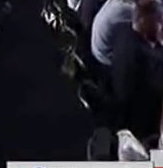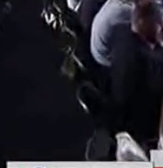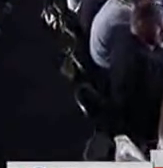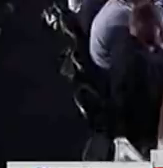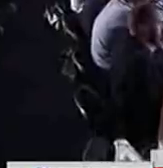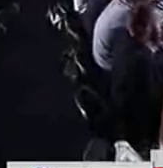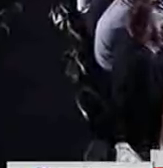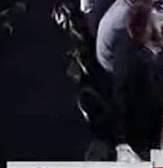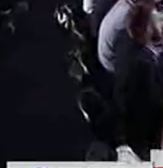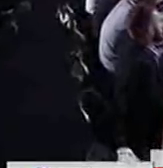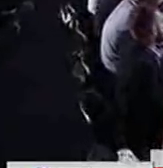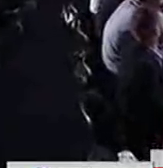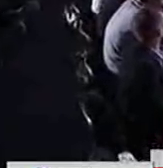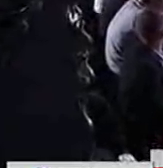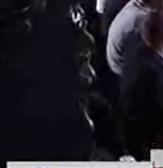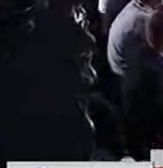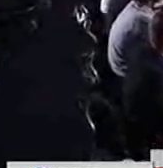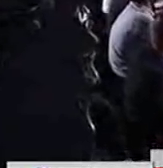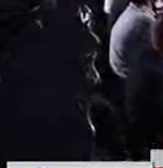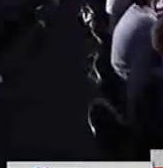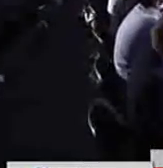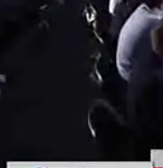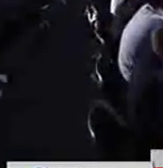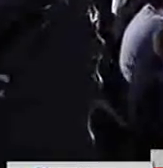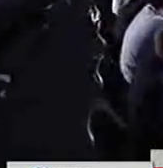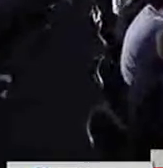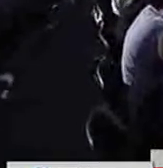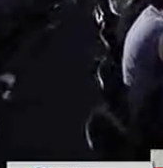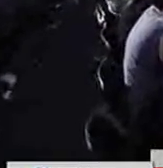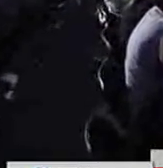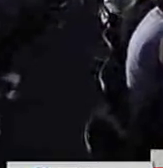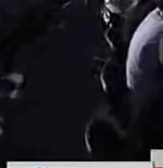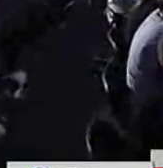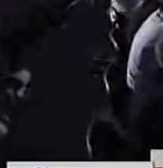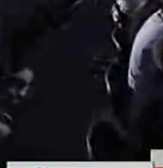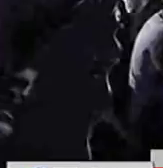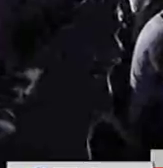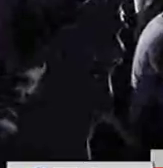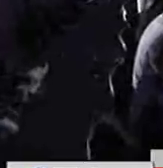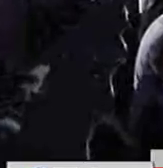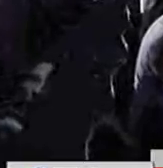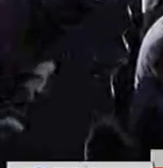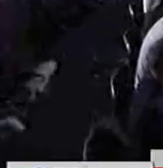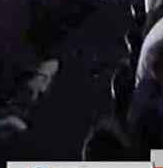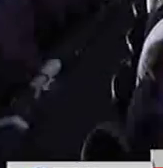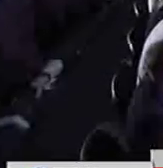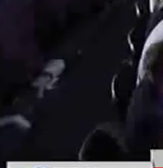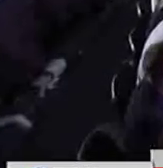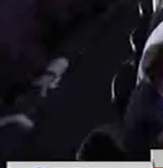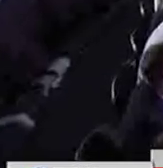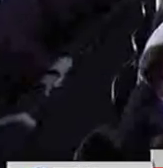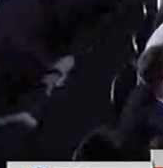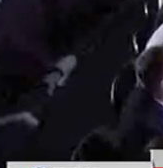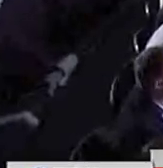δεξιά σας. Εγώ ήθελα να σας ρωτήσω αν είναι στις προθέσεις σας να πραγματοποιήσετε μια επίσκεψη στη